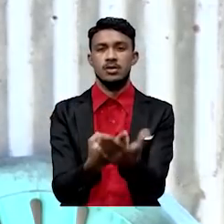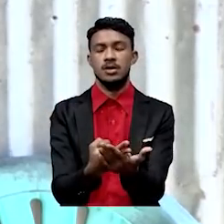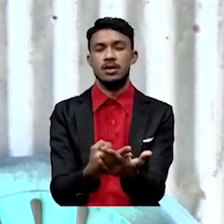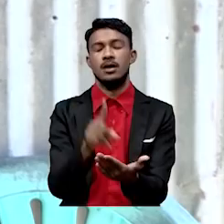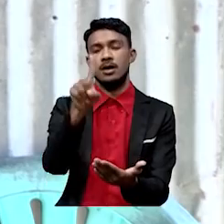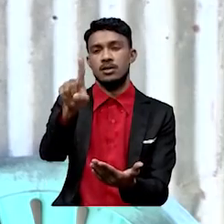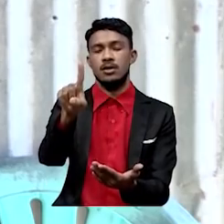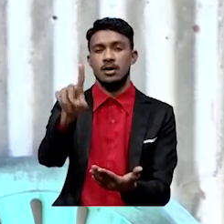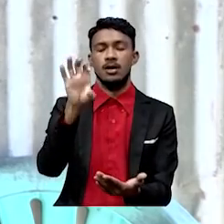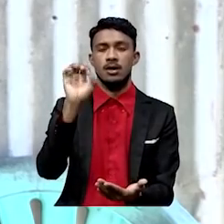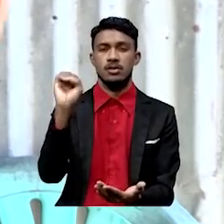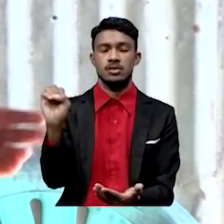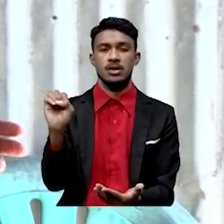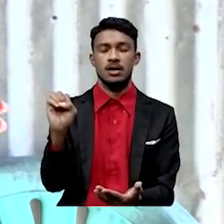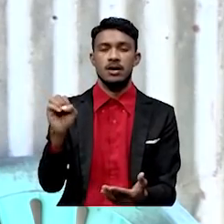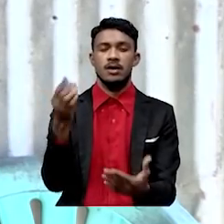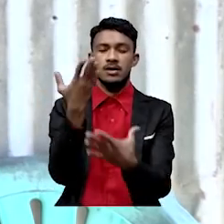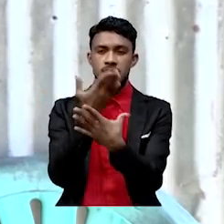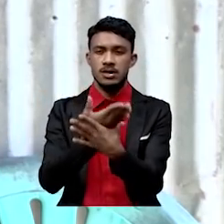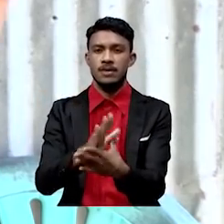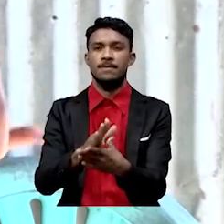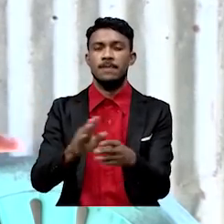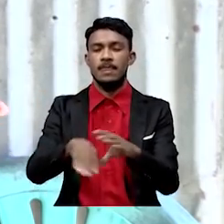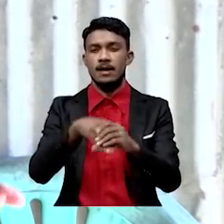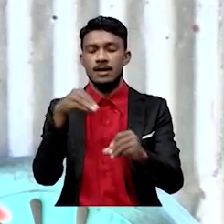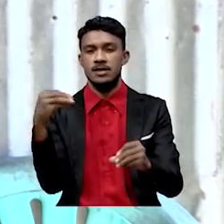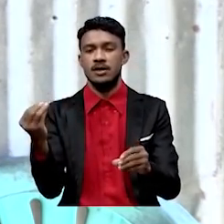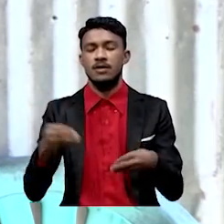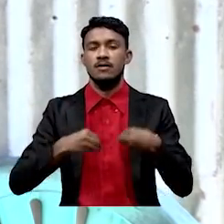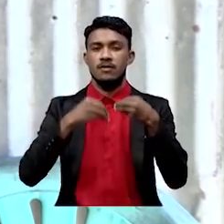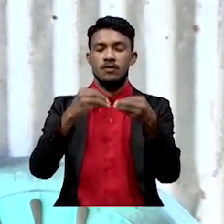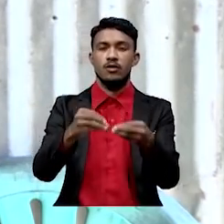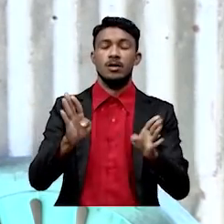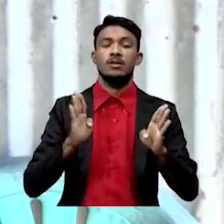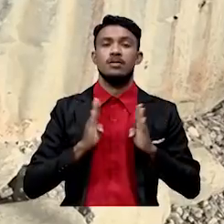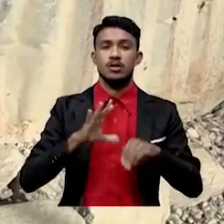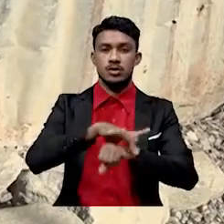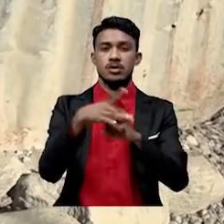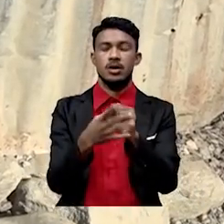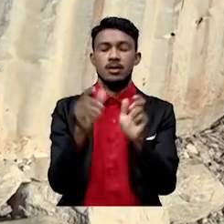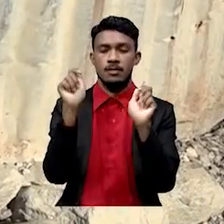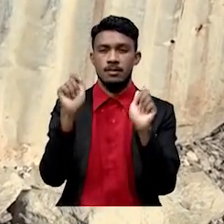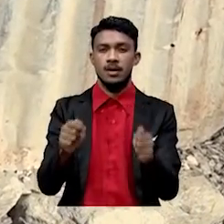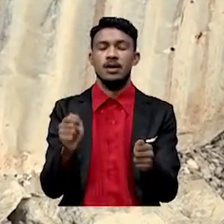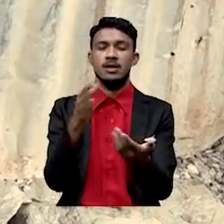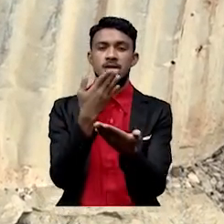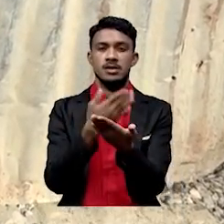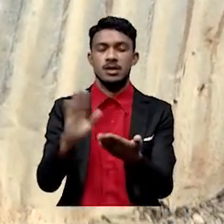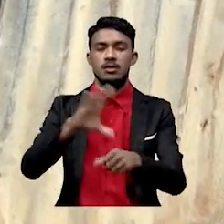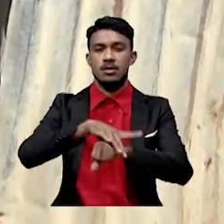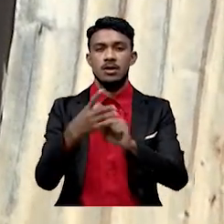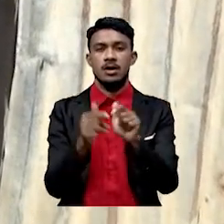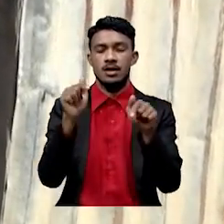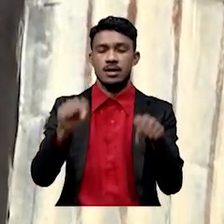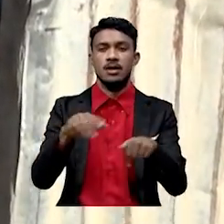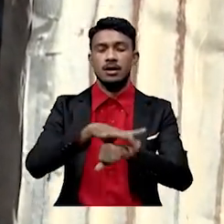nia koa husi ni salario ho di bele. Entrega barai naing ho di bele selu raidane.